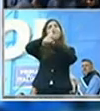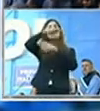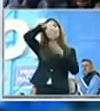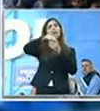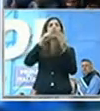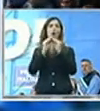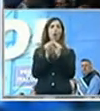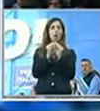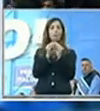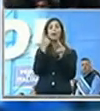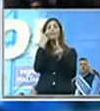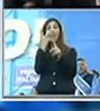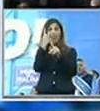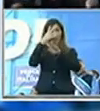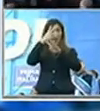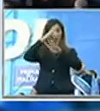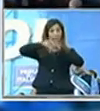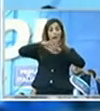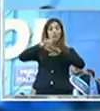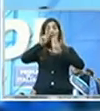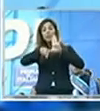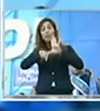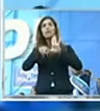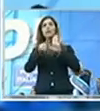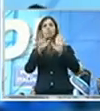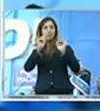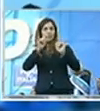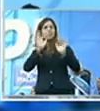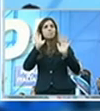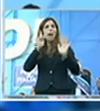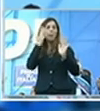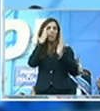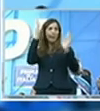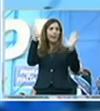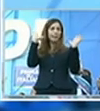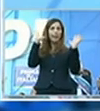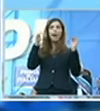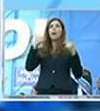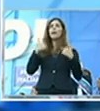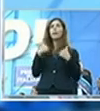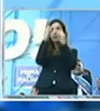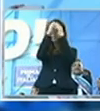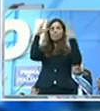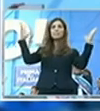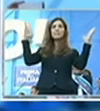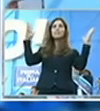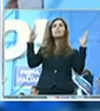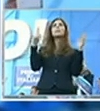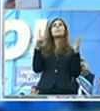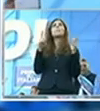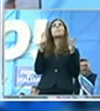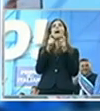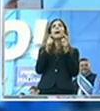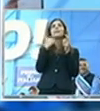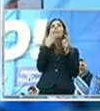sia necessario e sono convinta che sta per arrivare, però, perché lui deve diventare, ha fatto, diciamo, la scuola da governante e non gli è andata bene, oggi deve fare